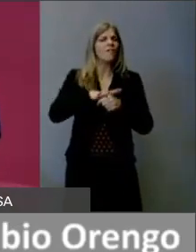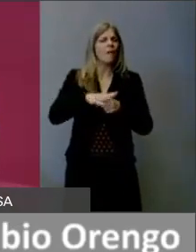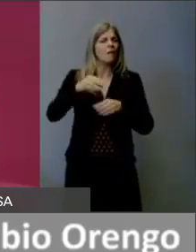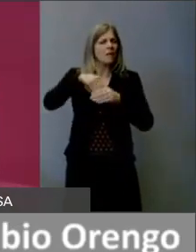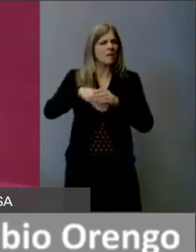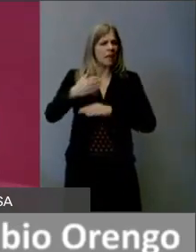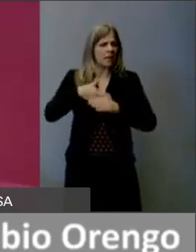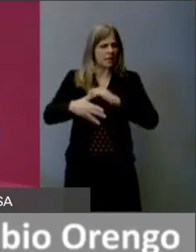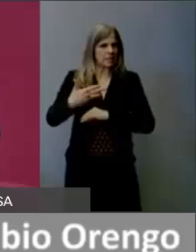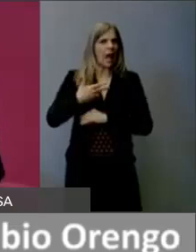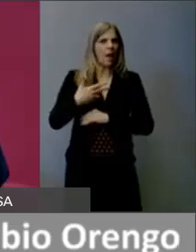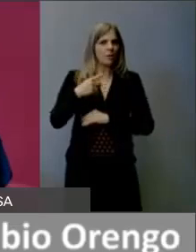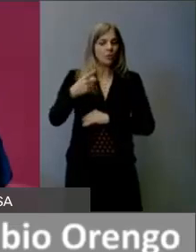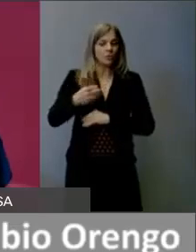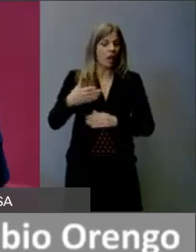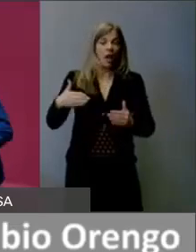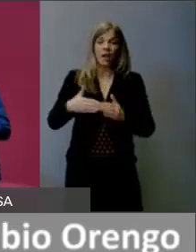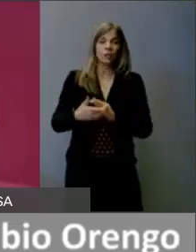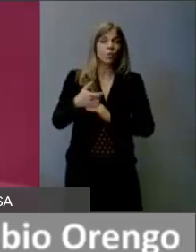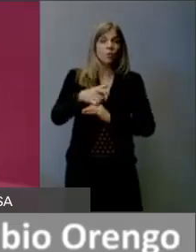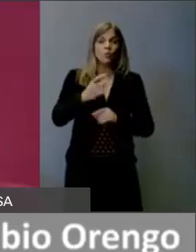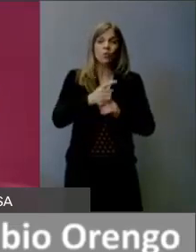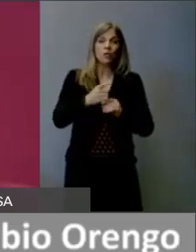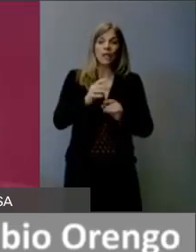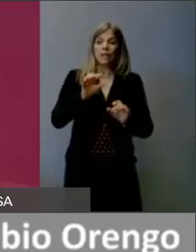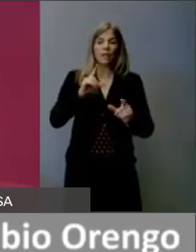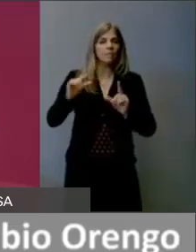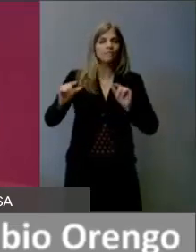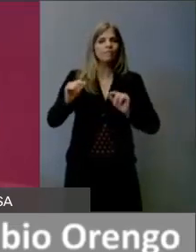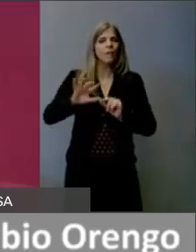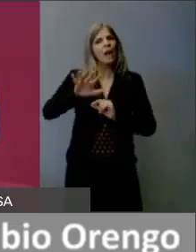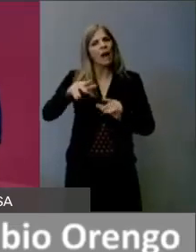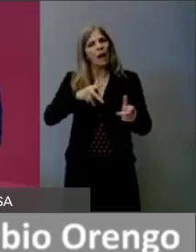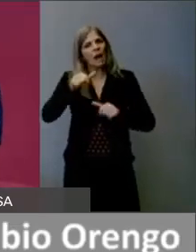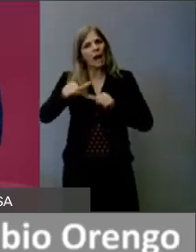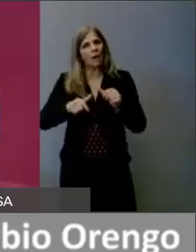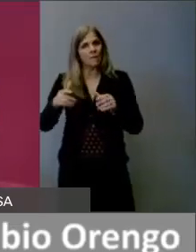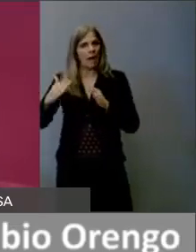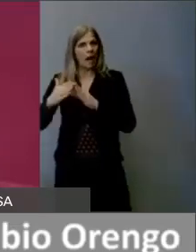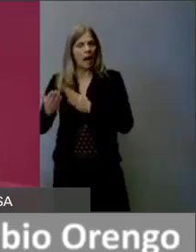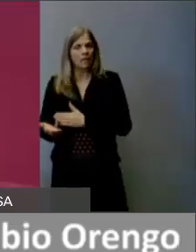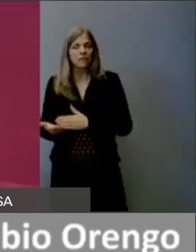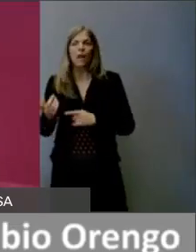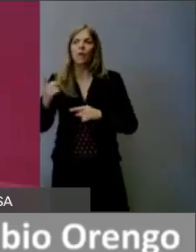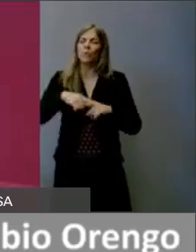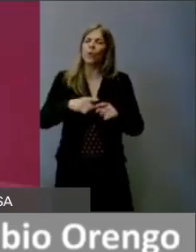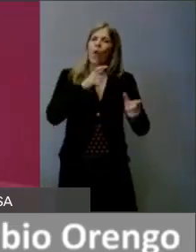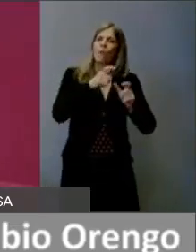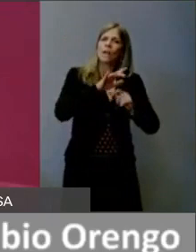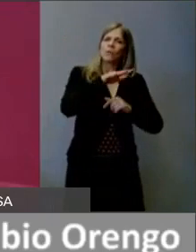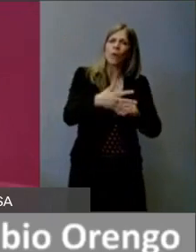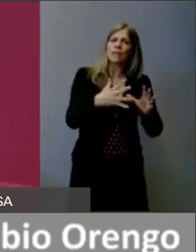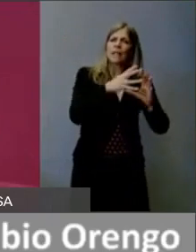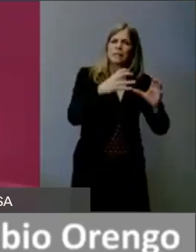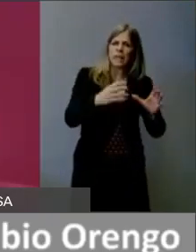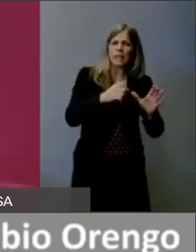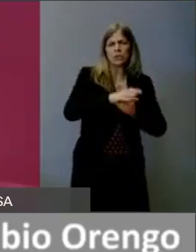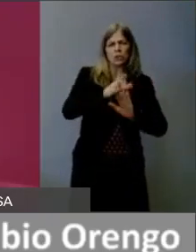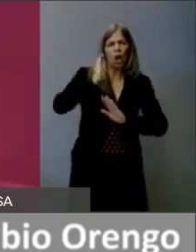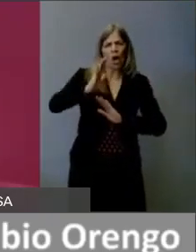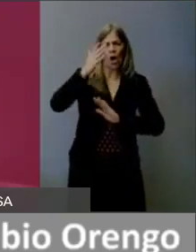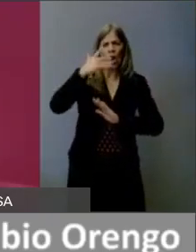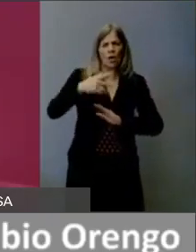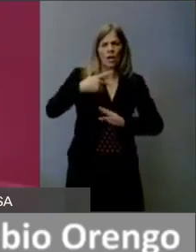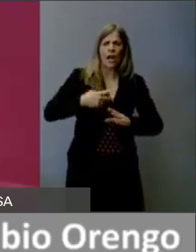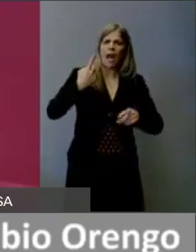praticamente entro giugno dovranno lasciare la loro casa. Ho parlato con un'azienda storica di Stagliano, un ferramenta, che non sapeva